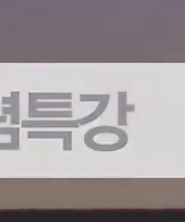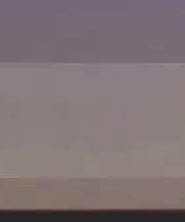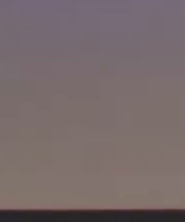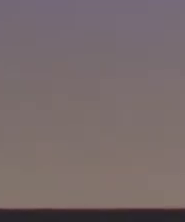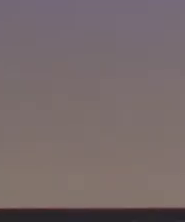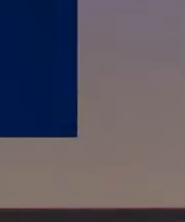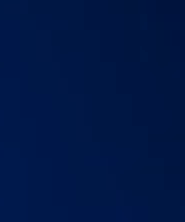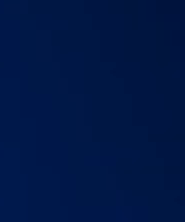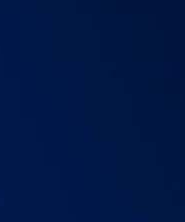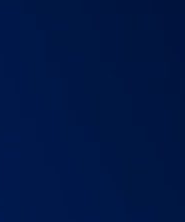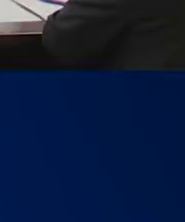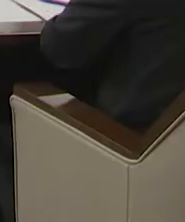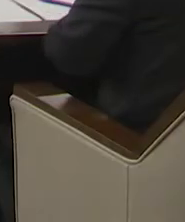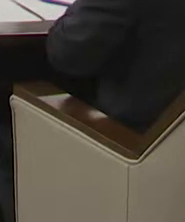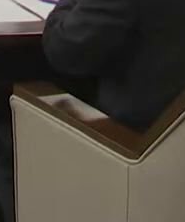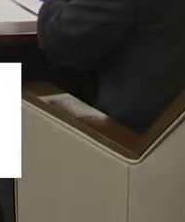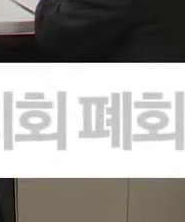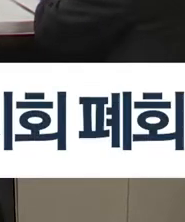개최됐습니다.